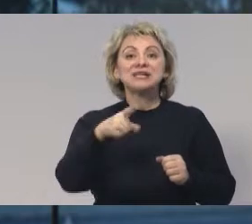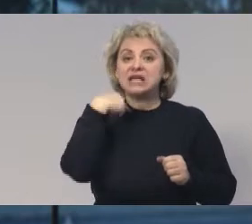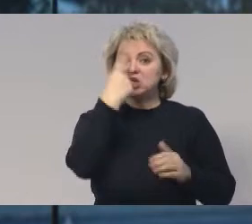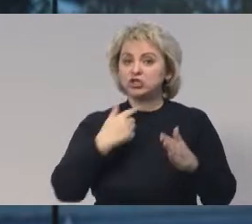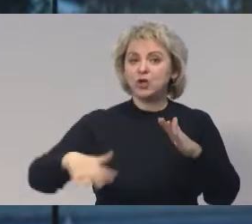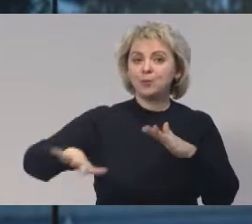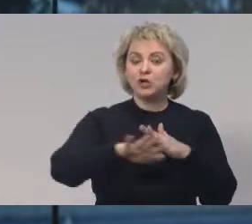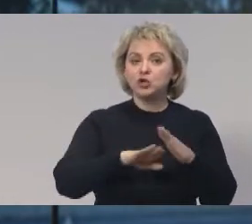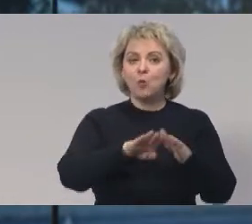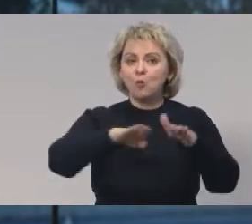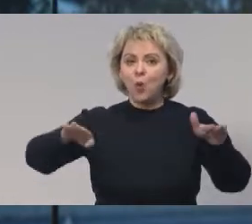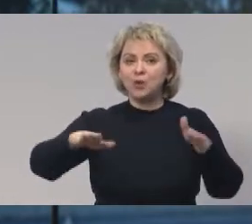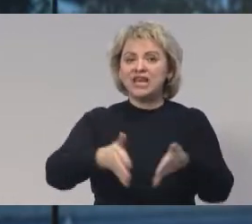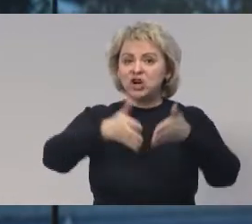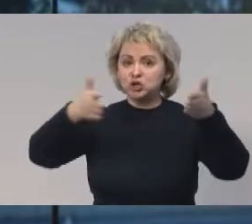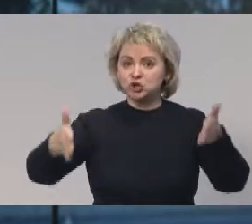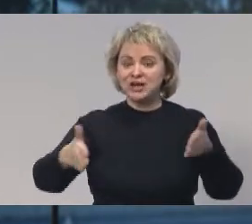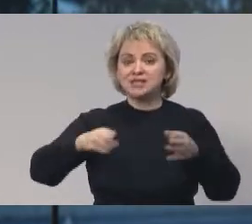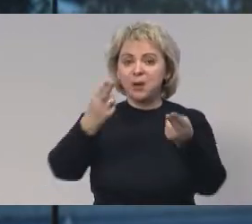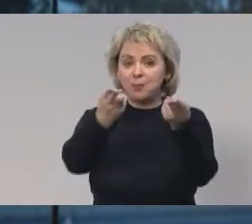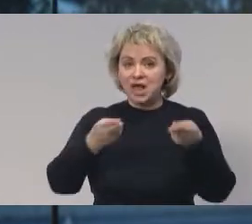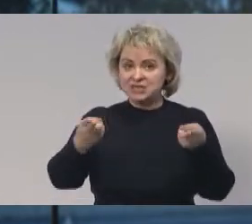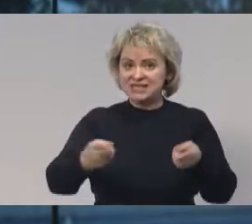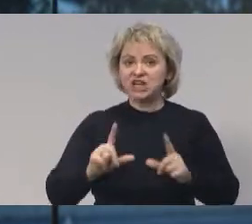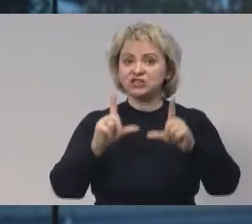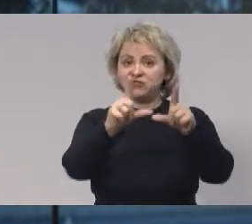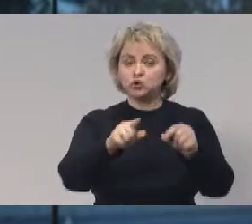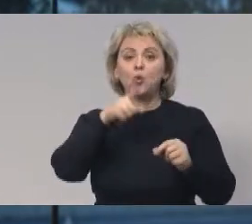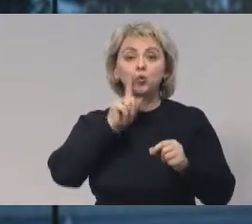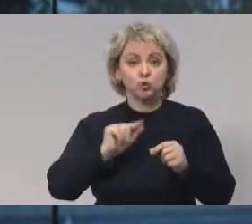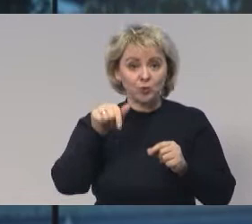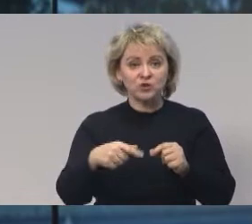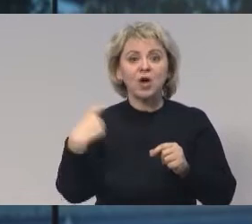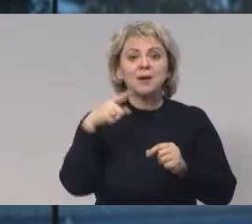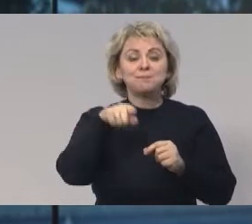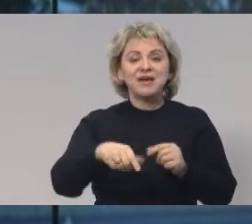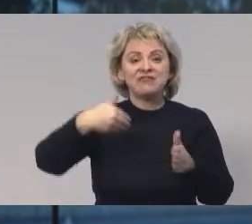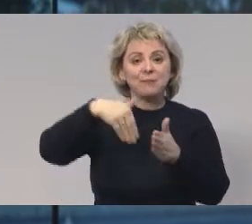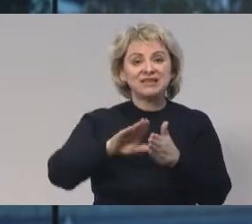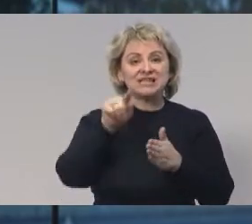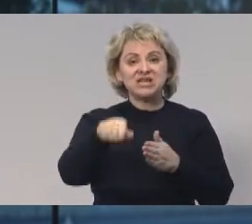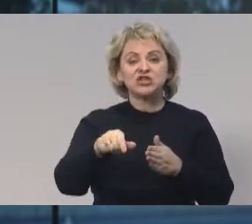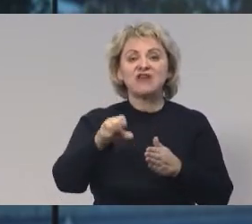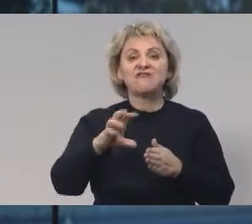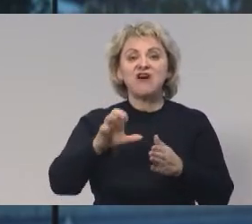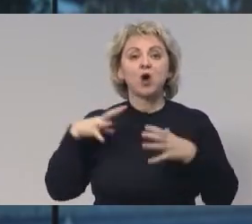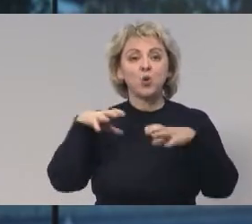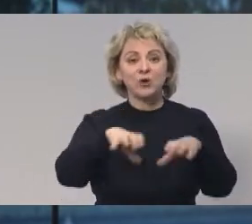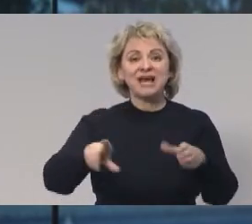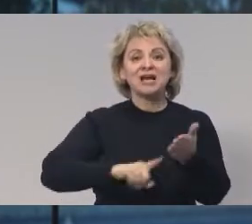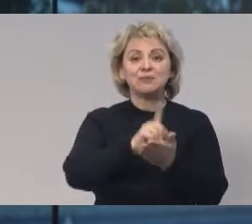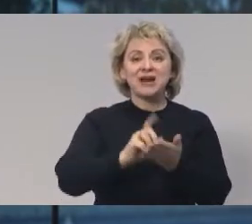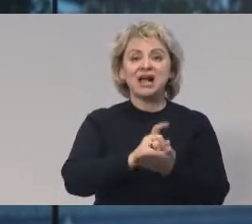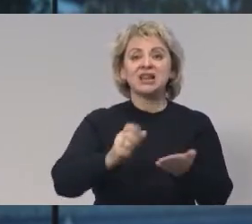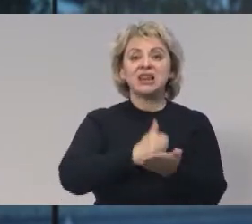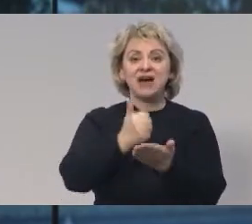Появляется личное пространство, полки расширяются, плацкарт движется к удобству. Первый модернизированный вагон отправился с главного